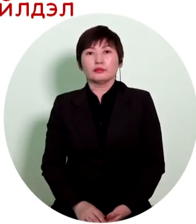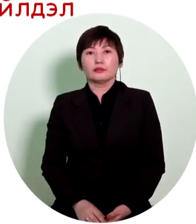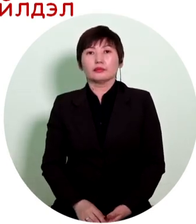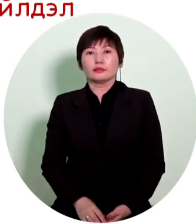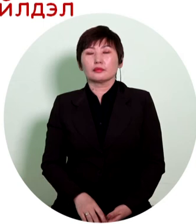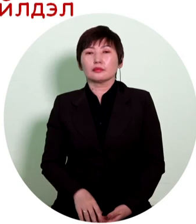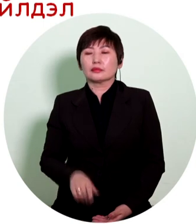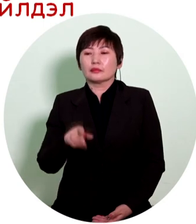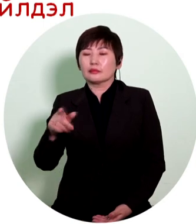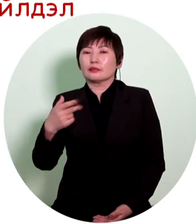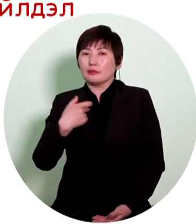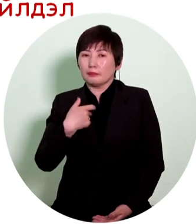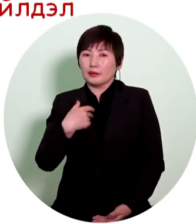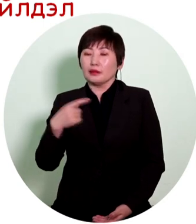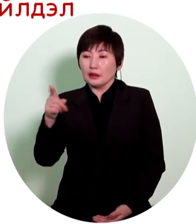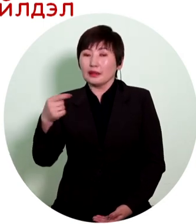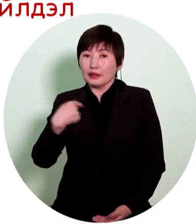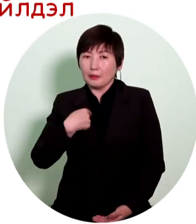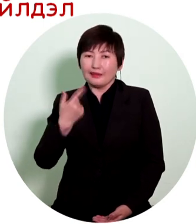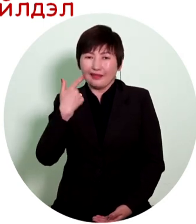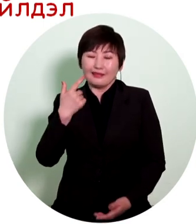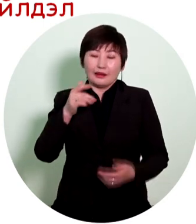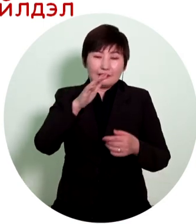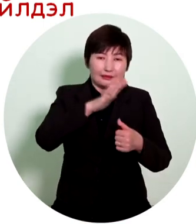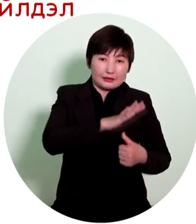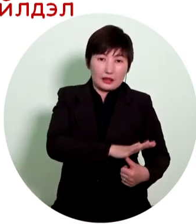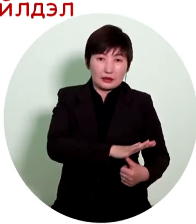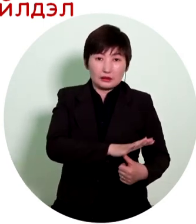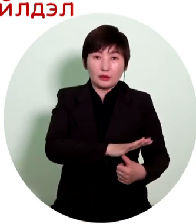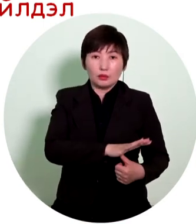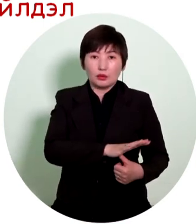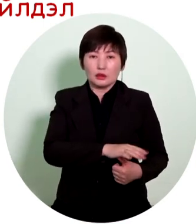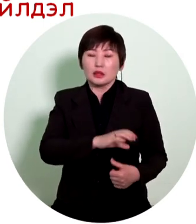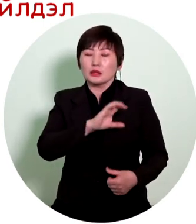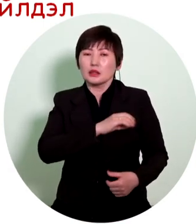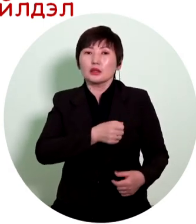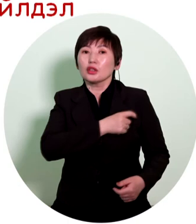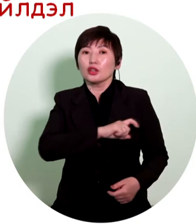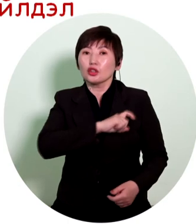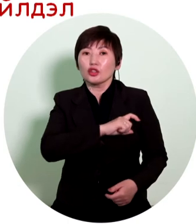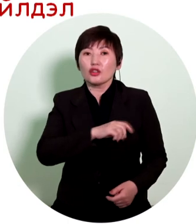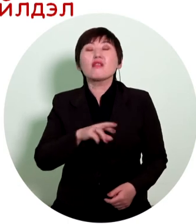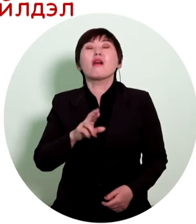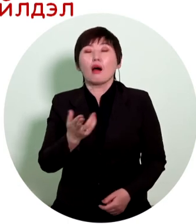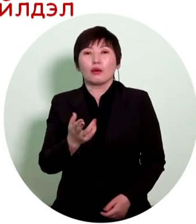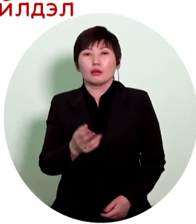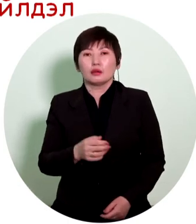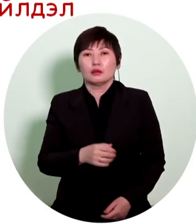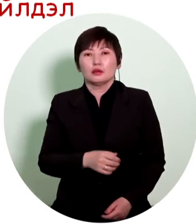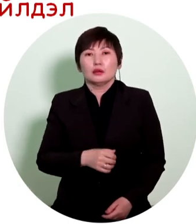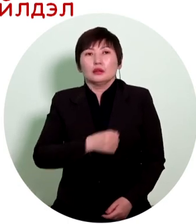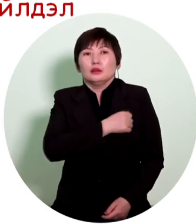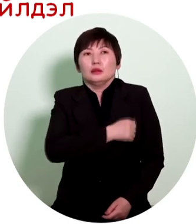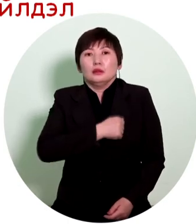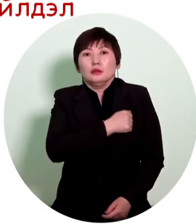дандаа дээрлэгтгэе гэж бодож байна. Тэнгүүд тэр хүүхдийн сэтгэл хөдлөл ямар болох вэ? Тайван биш,